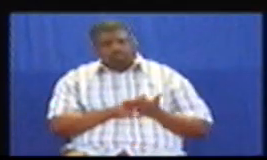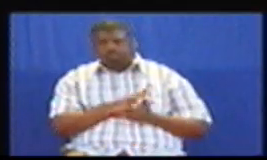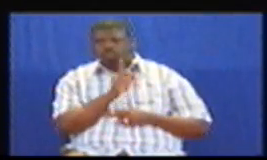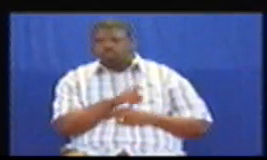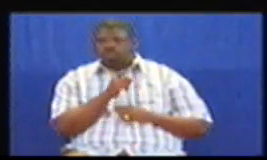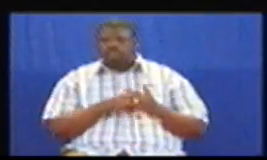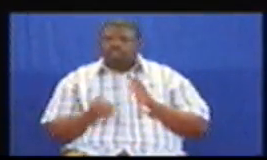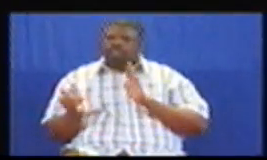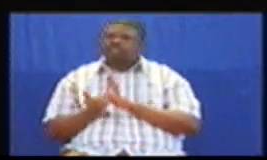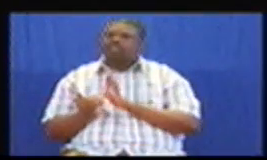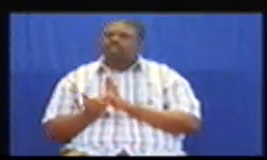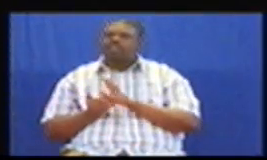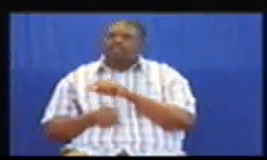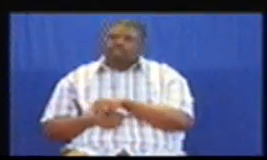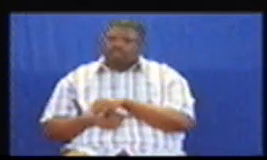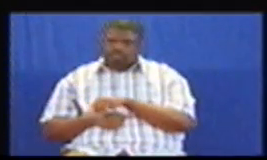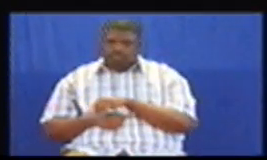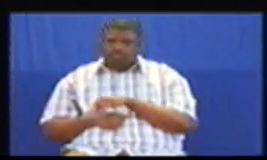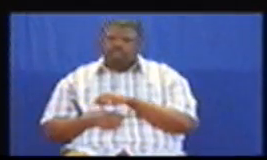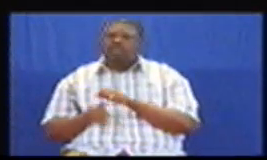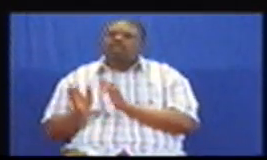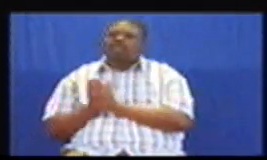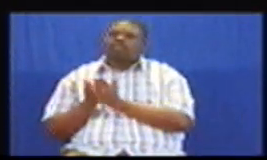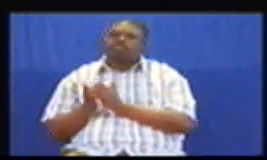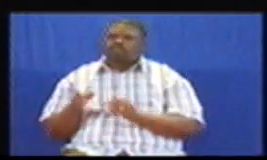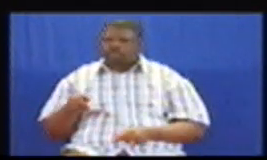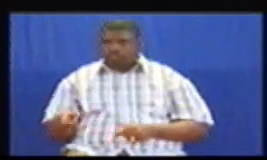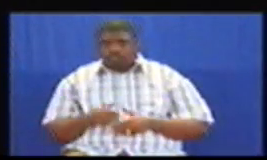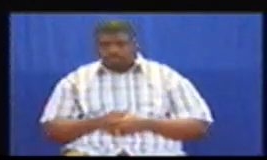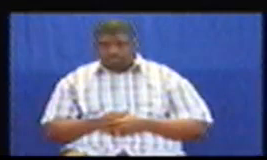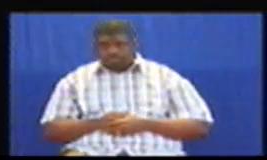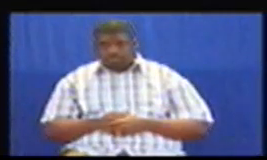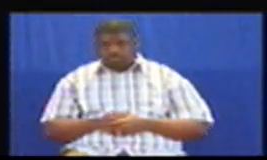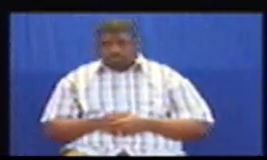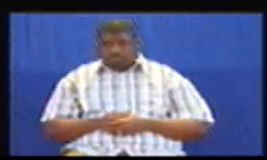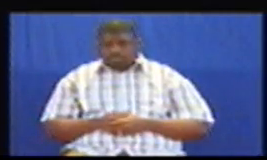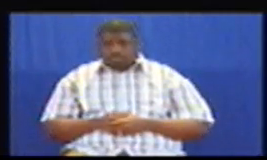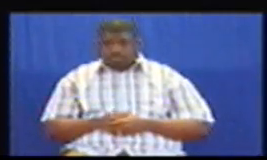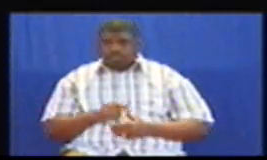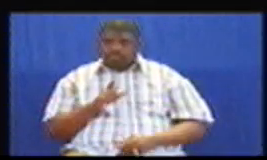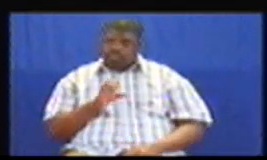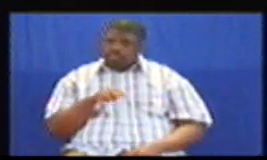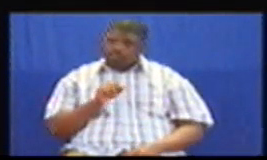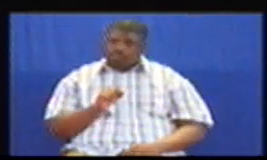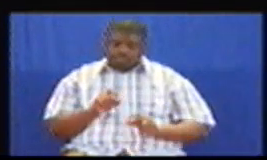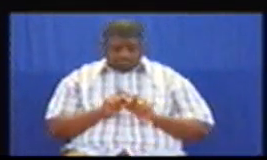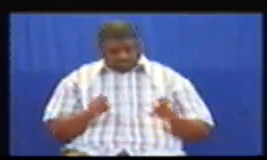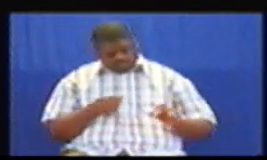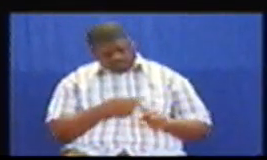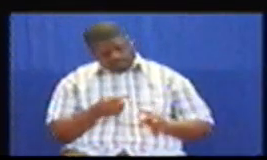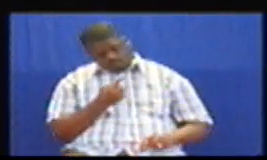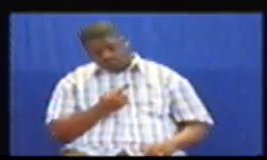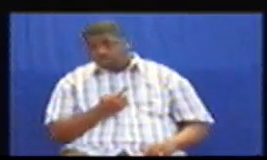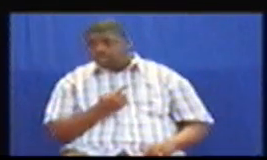sheria na kuanzia katika katiba. Ningependa nimwelekeze Mheshimiwa Lema ibara ya